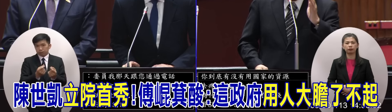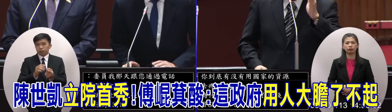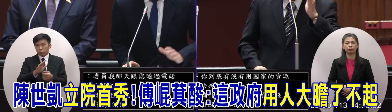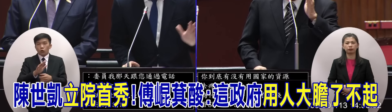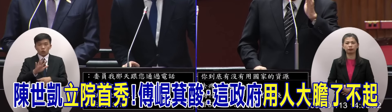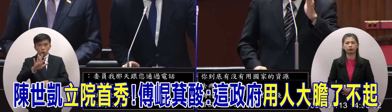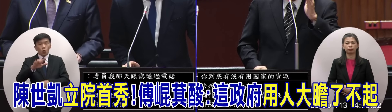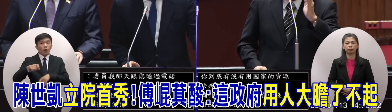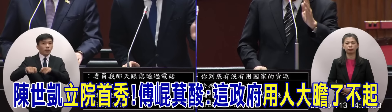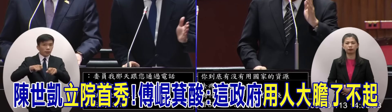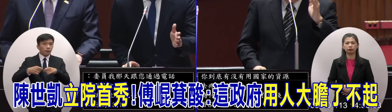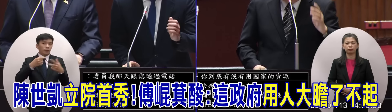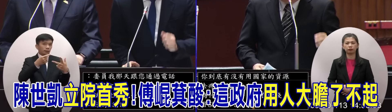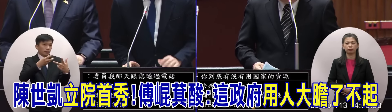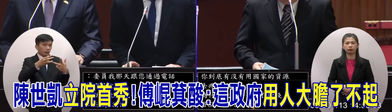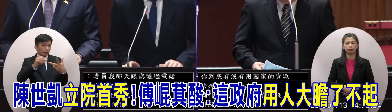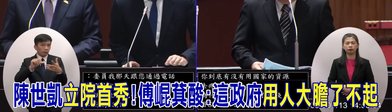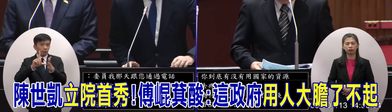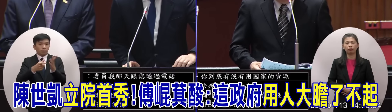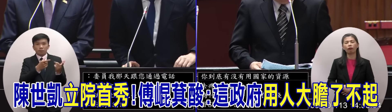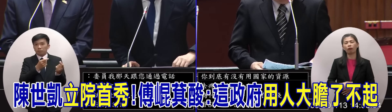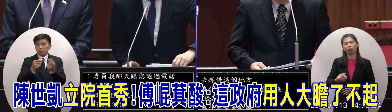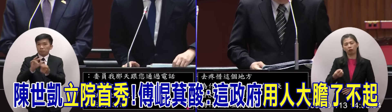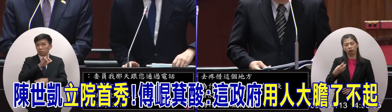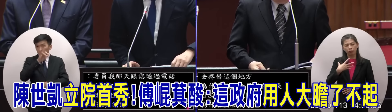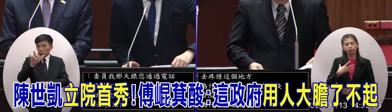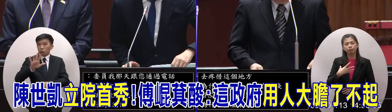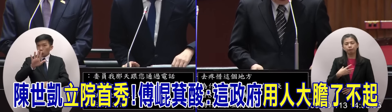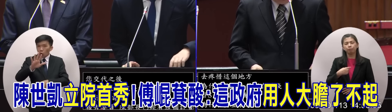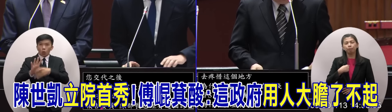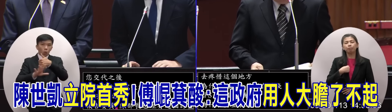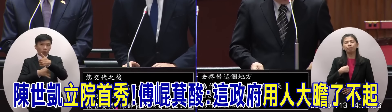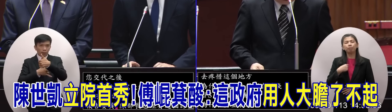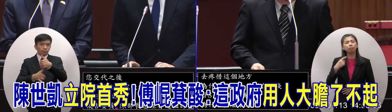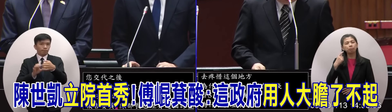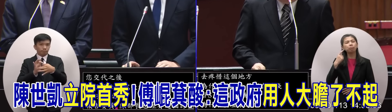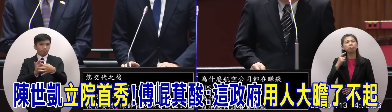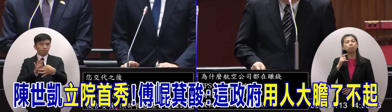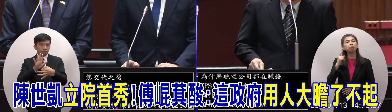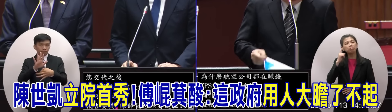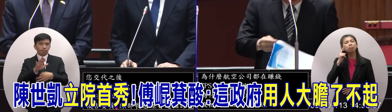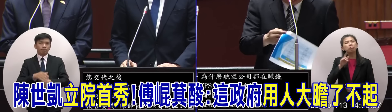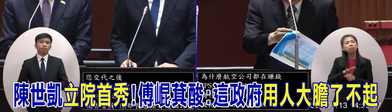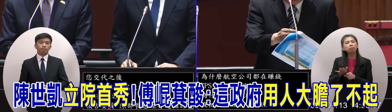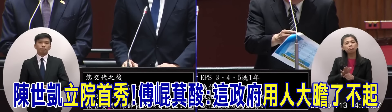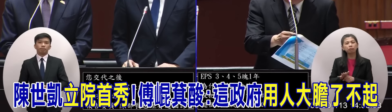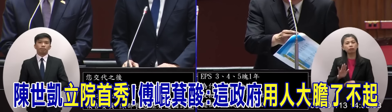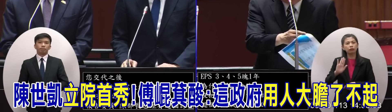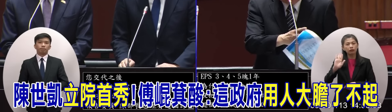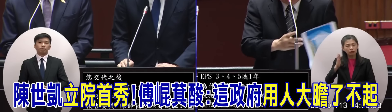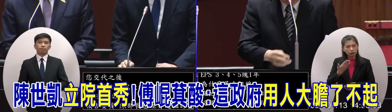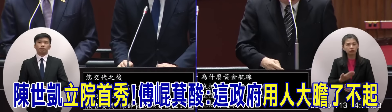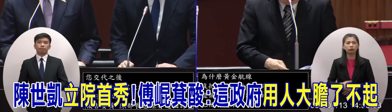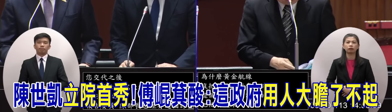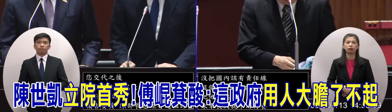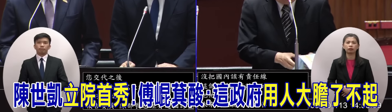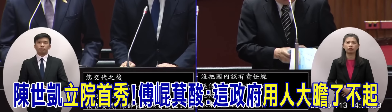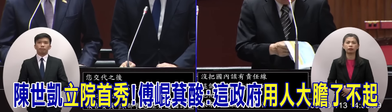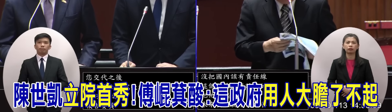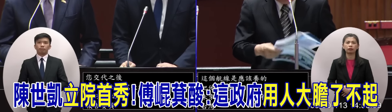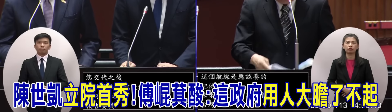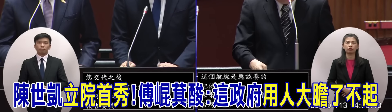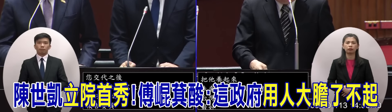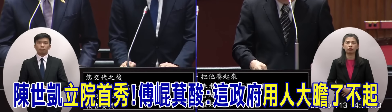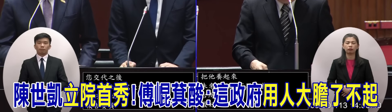定期航班，礼拜一到礼拜天都会有。 很高兴你这么说， 委员也很关心。 本席很高兴你这么说，但是呢，我们再看了哈，我们再看